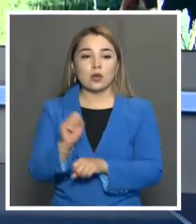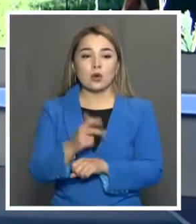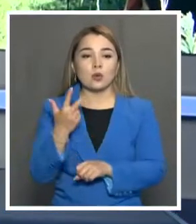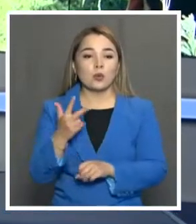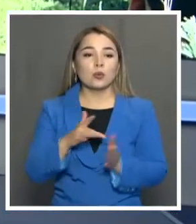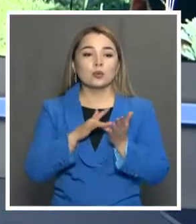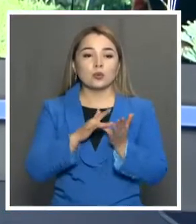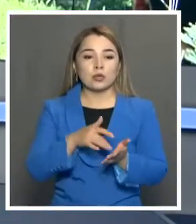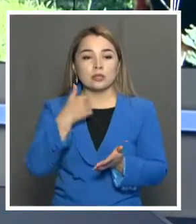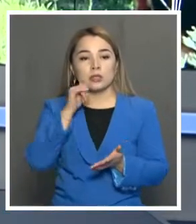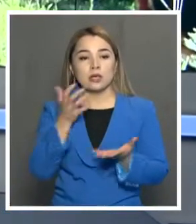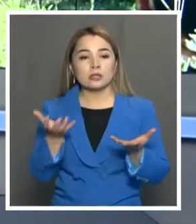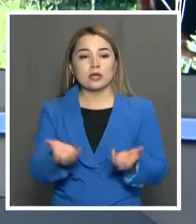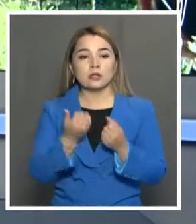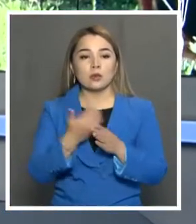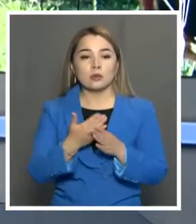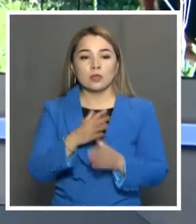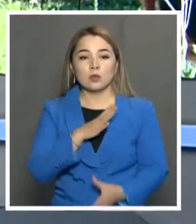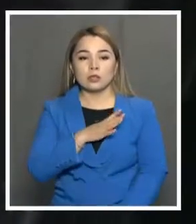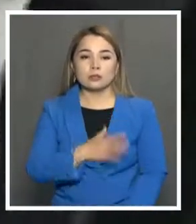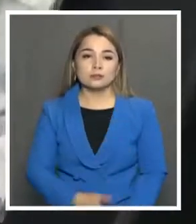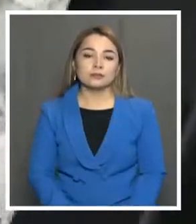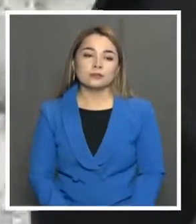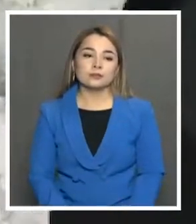кеше аман есен құтқарылды.